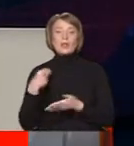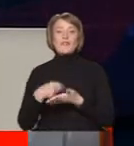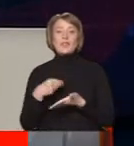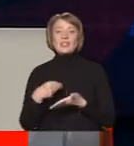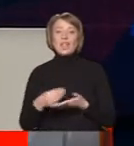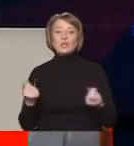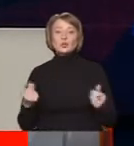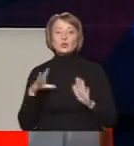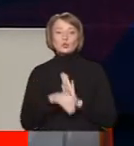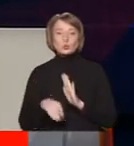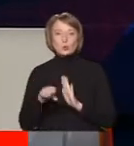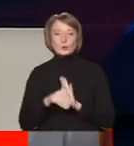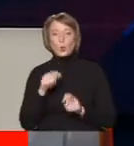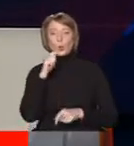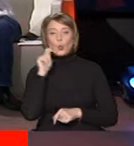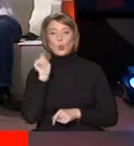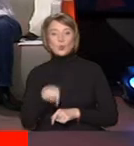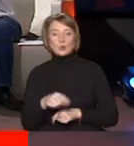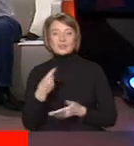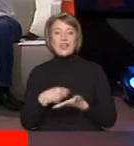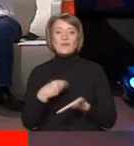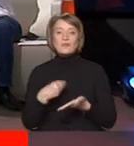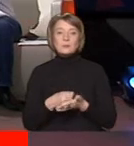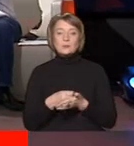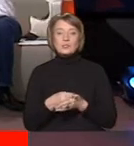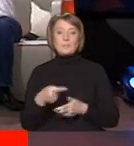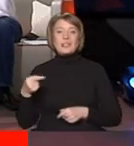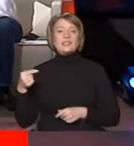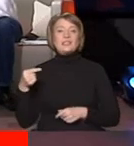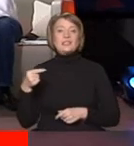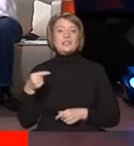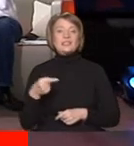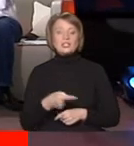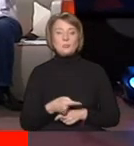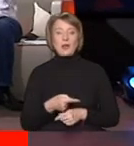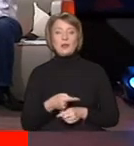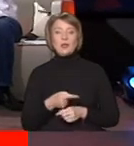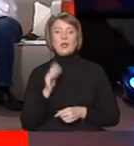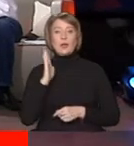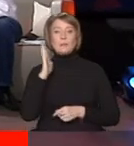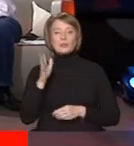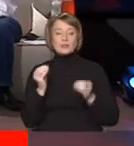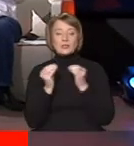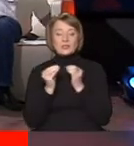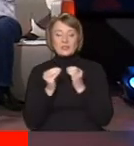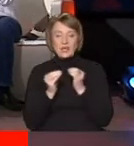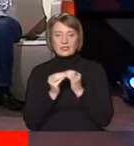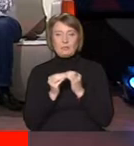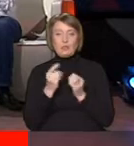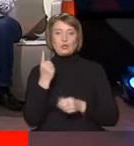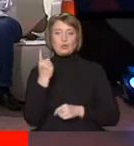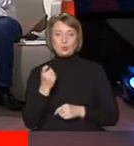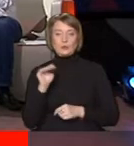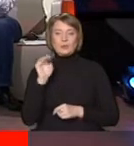фінансується українським народом, фінансується тисячма, я сподіваюся, потім в майбутньому десятками, сотнями тисяч